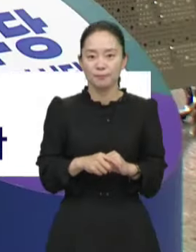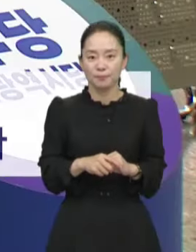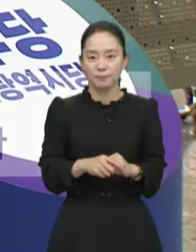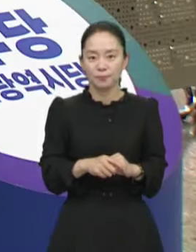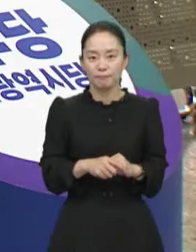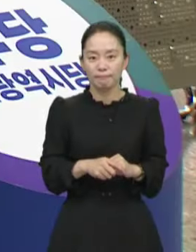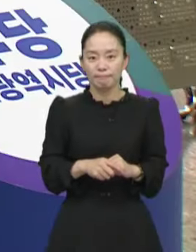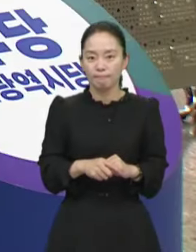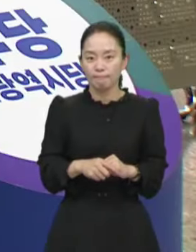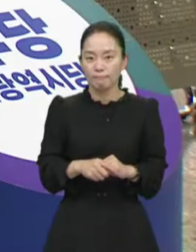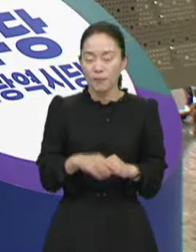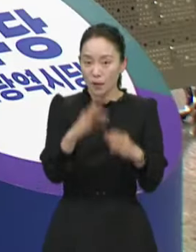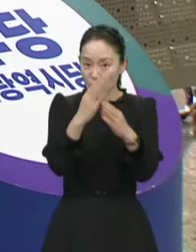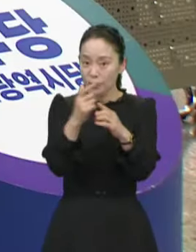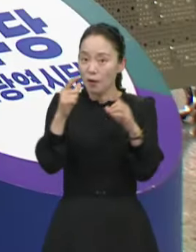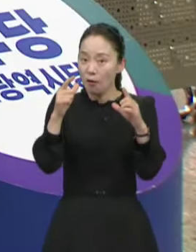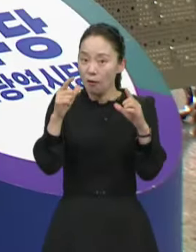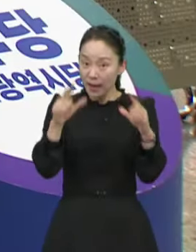됩니다